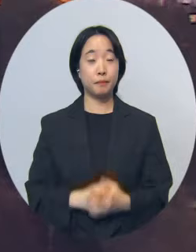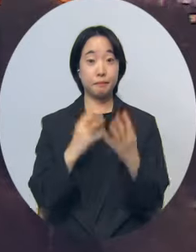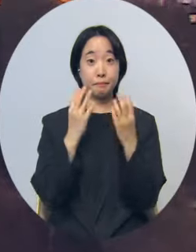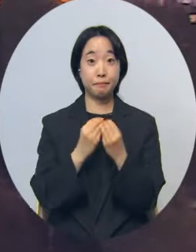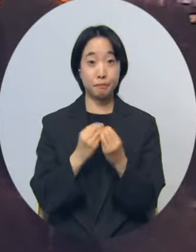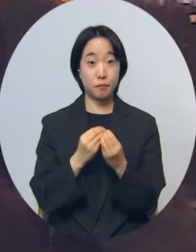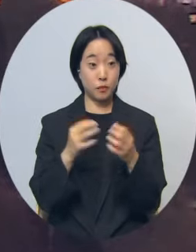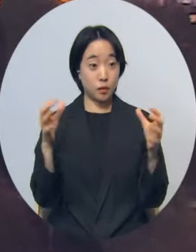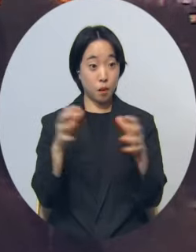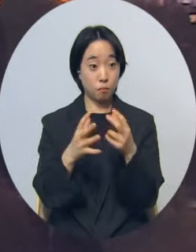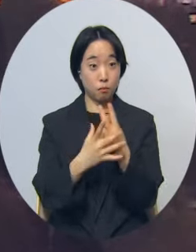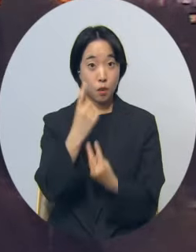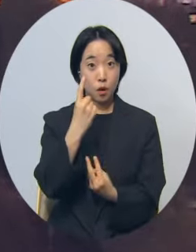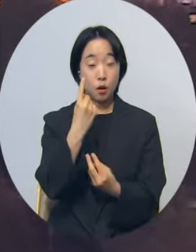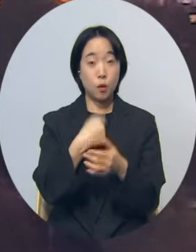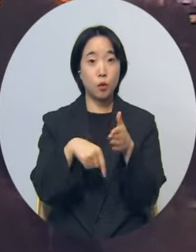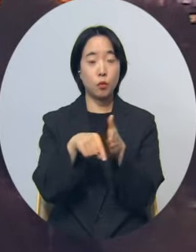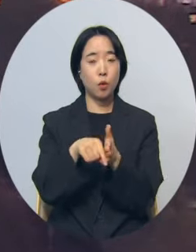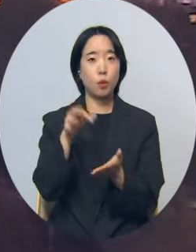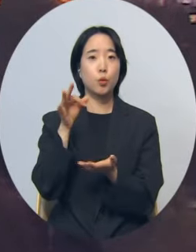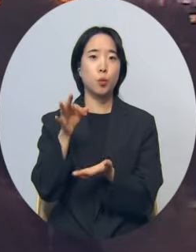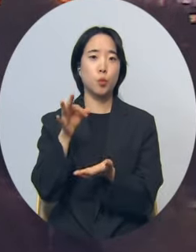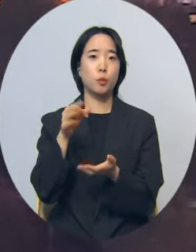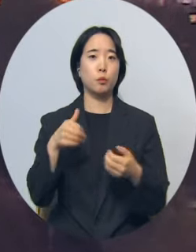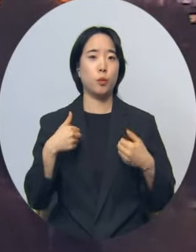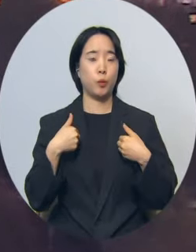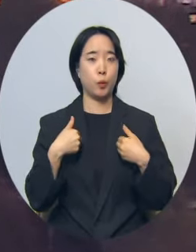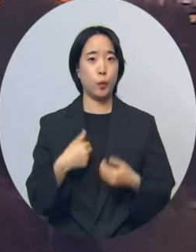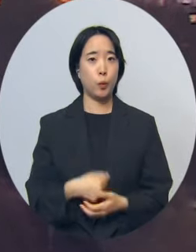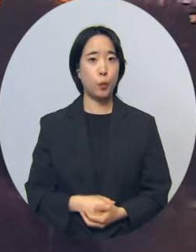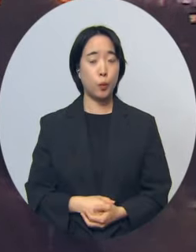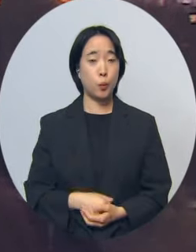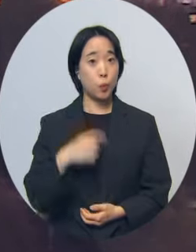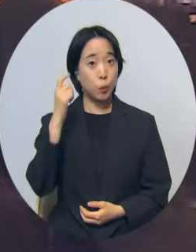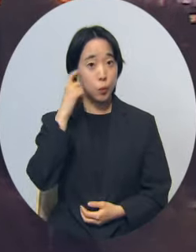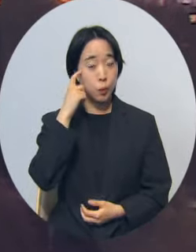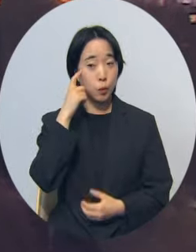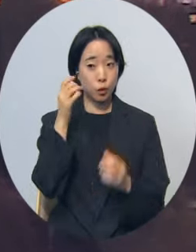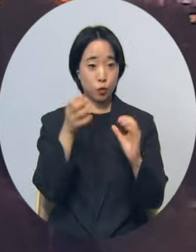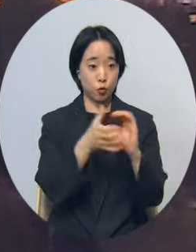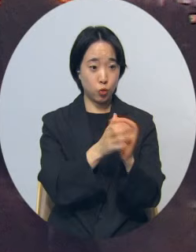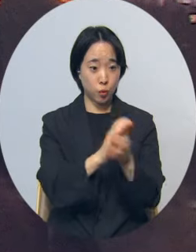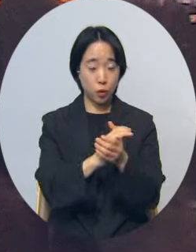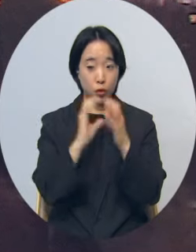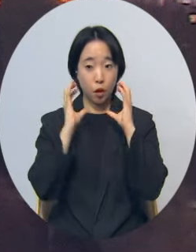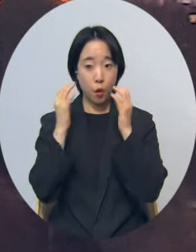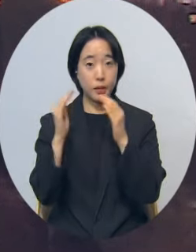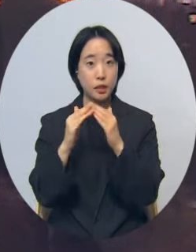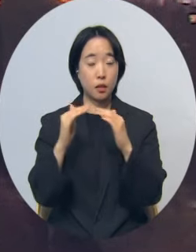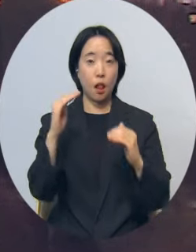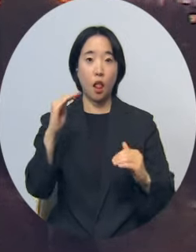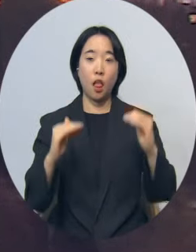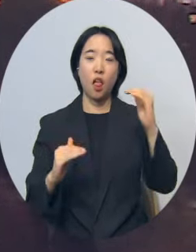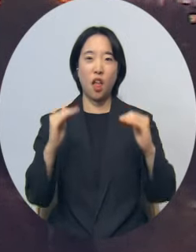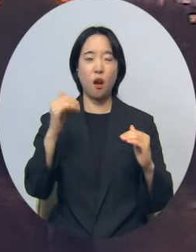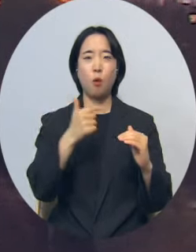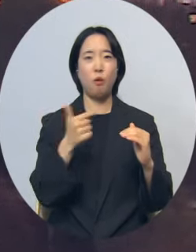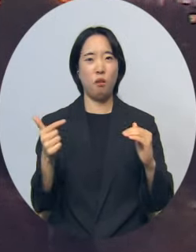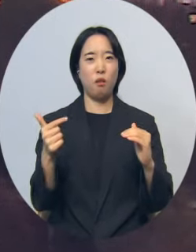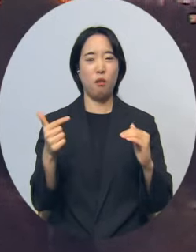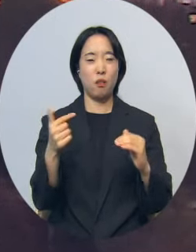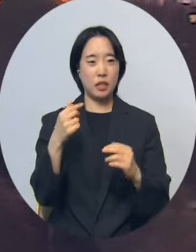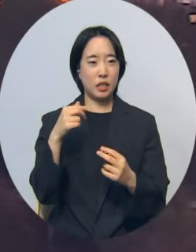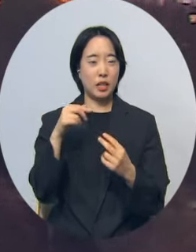통합을 위해선 막대한 재원이 필요합니다. 유치원과 어린이집 간의 격차를 해소하려면 앞으로 해마다 2조